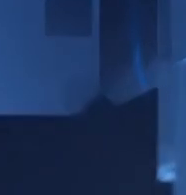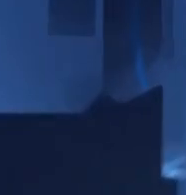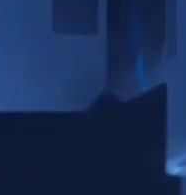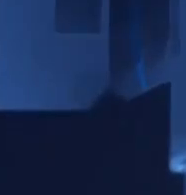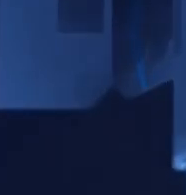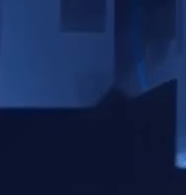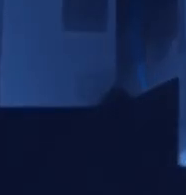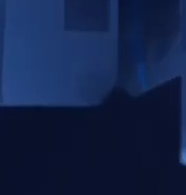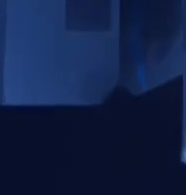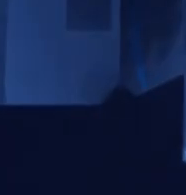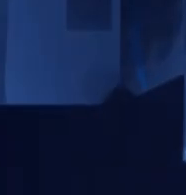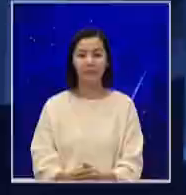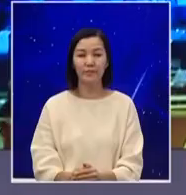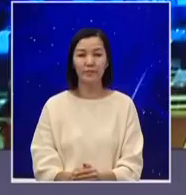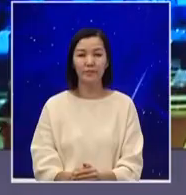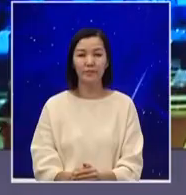арнасы.